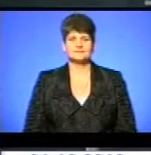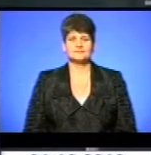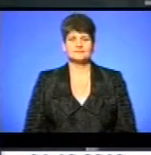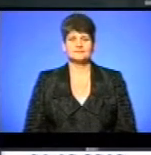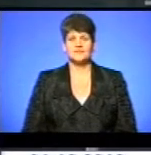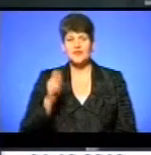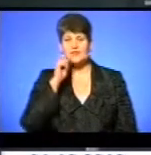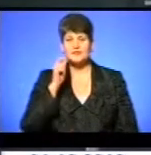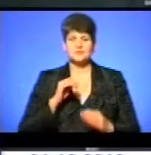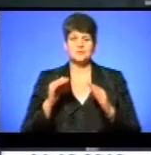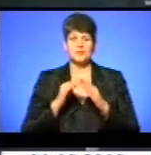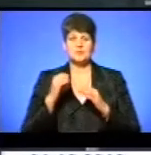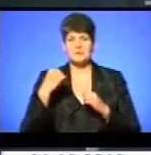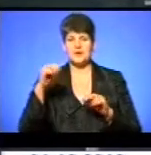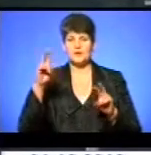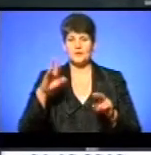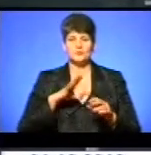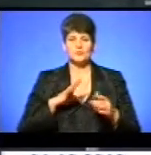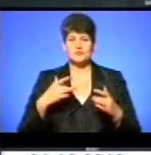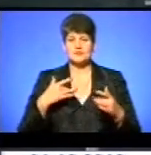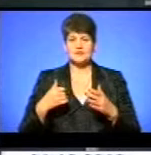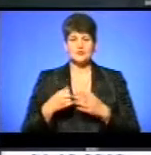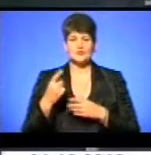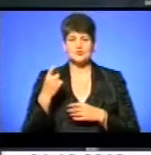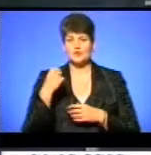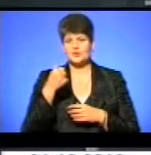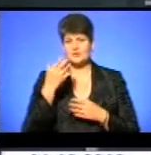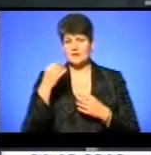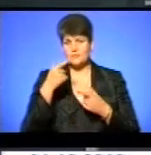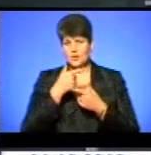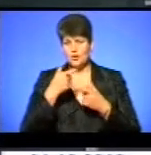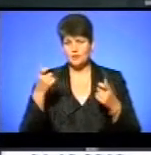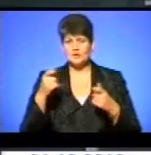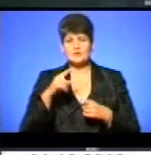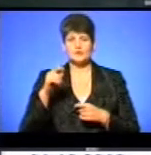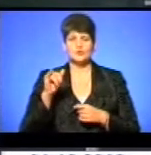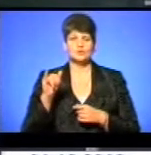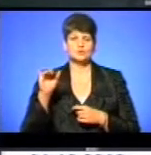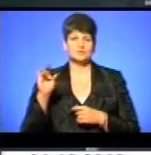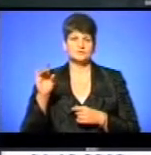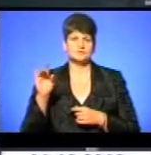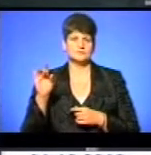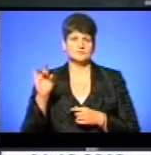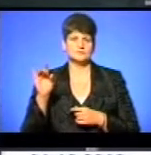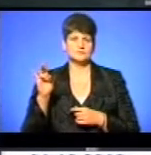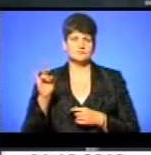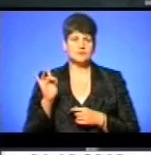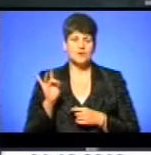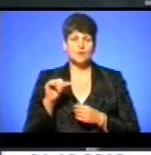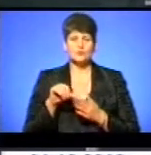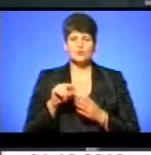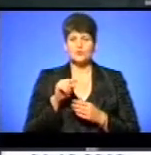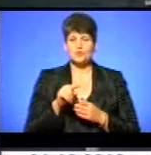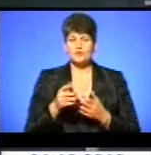В Українському домі «Перемога» відбувся концерт до 100-річчя з дня проголошення Західноукраїнської Народної Республіки. Участь у ньому